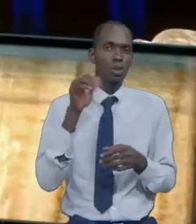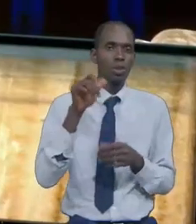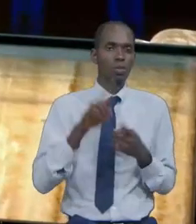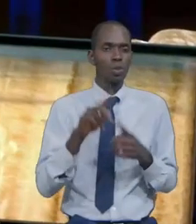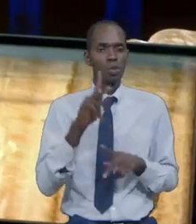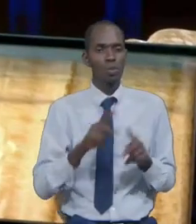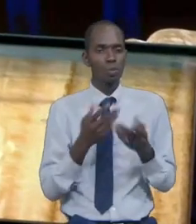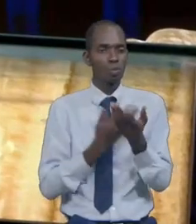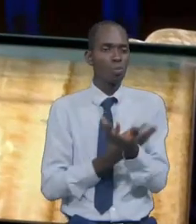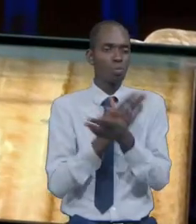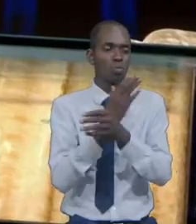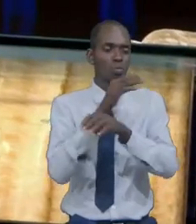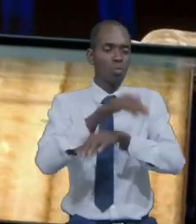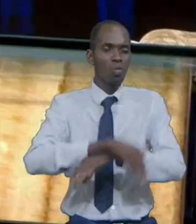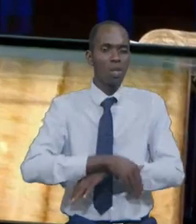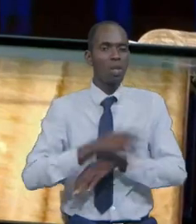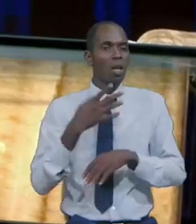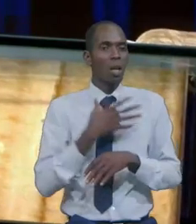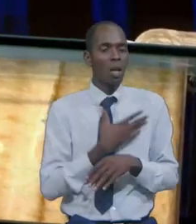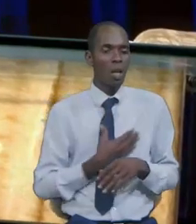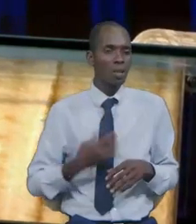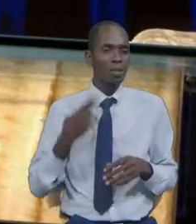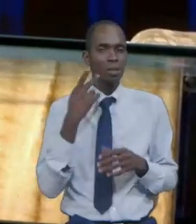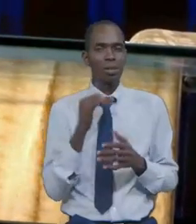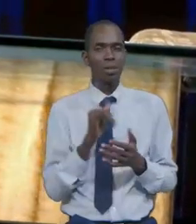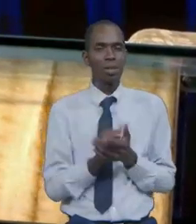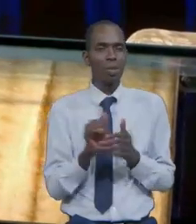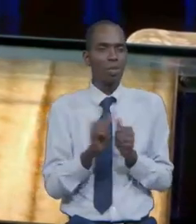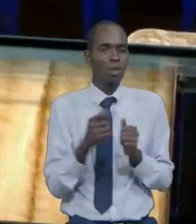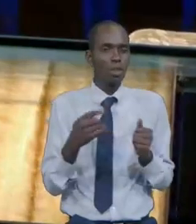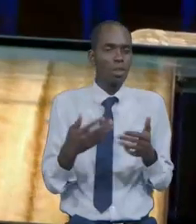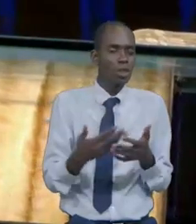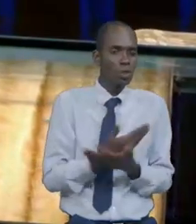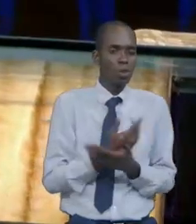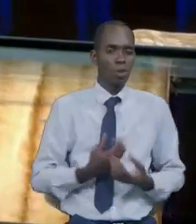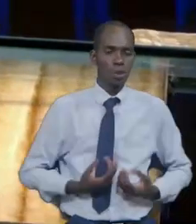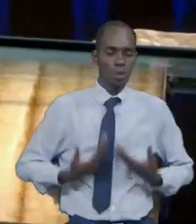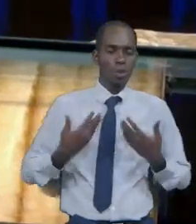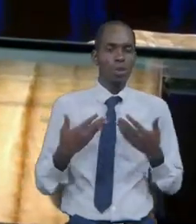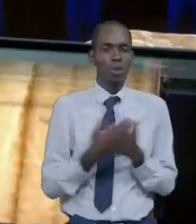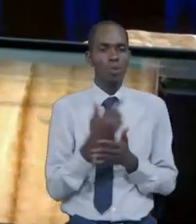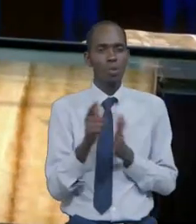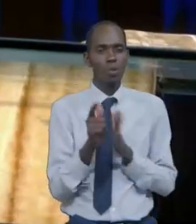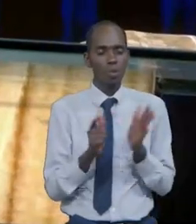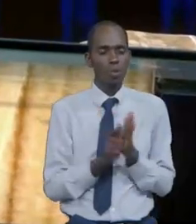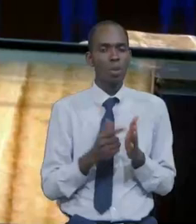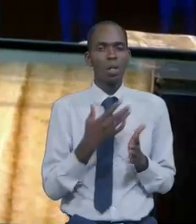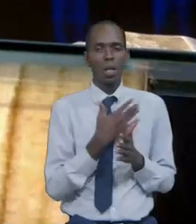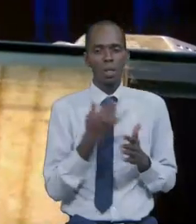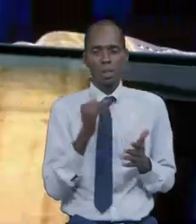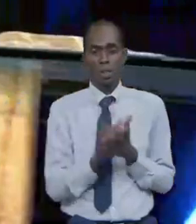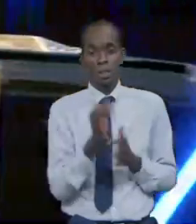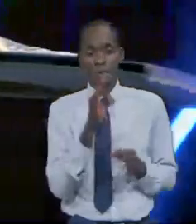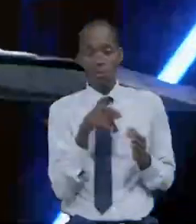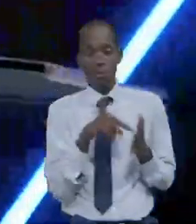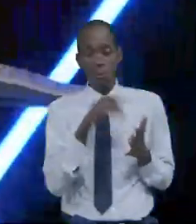il s'est dévoué au quotidien avec le nouveau zèle, avec le nouvel amour, avec le nouvel engagement. Il dit, mais si cet